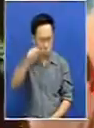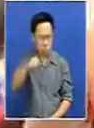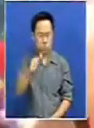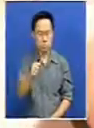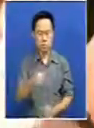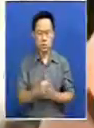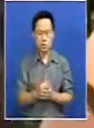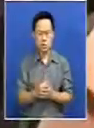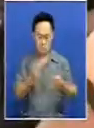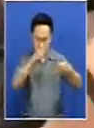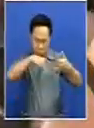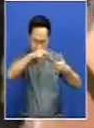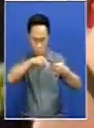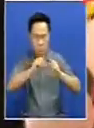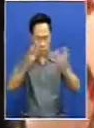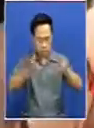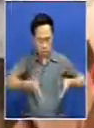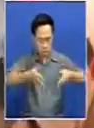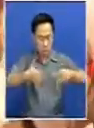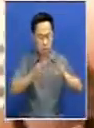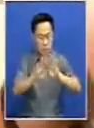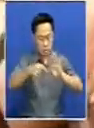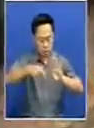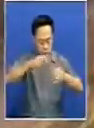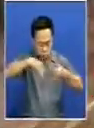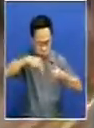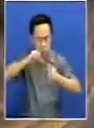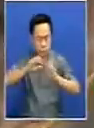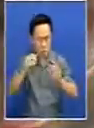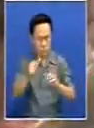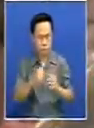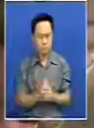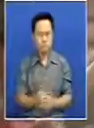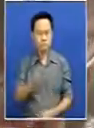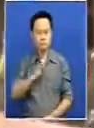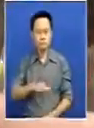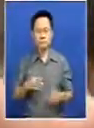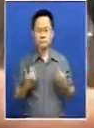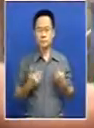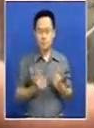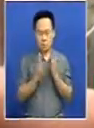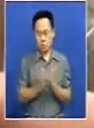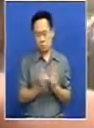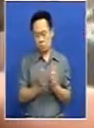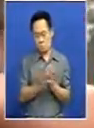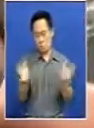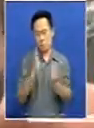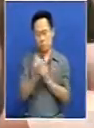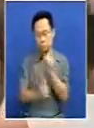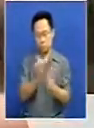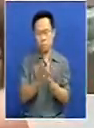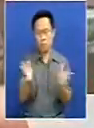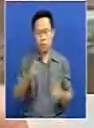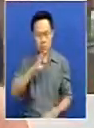ขึ้นครับผมครับก็มีการตรวจเรื่องคัตเตอร์ด้วยดีขึ้นครับครับผม สนุกครับคนเยอะโอเคครับตอนแรกคิด